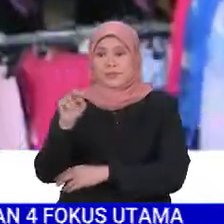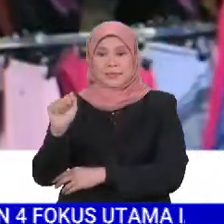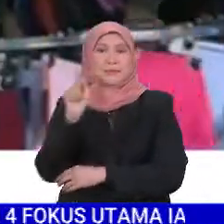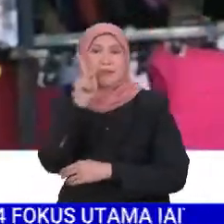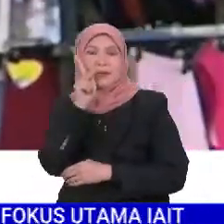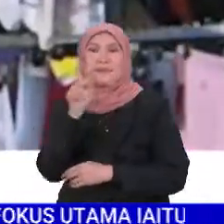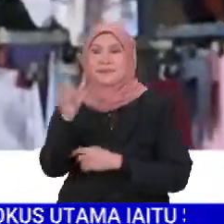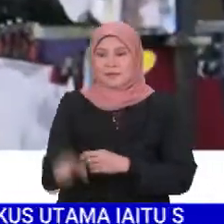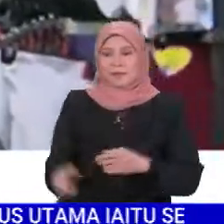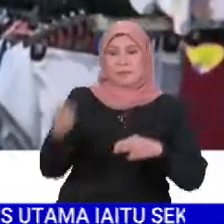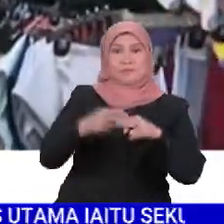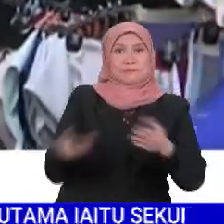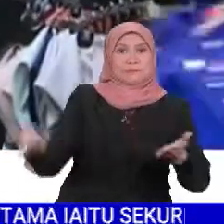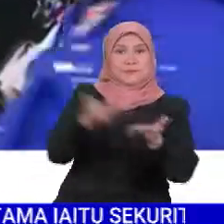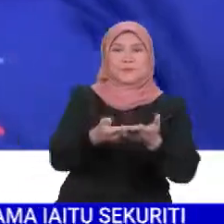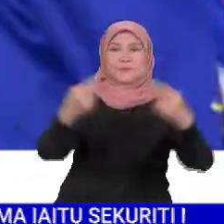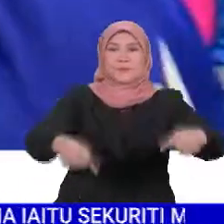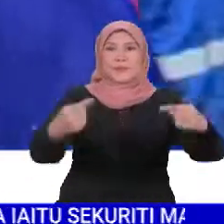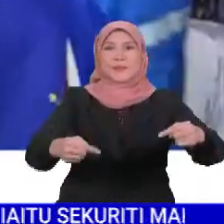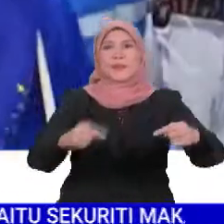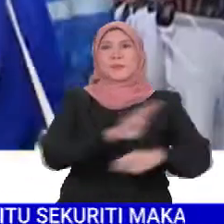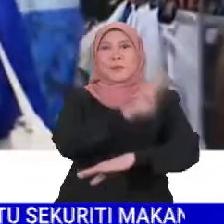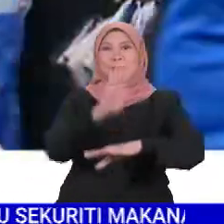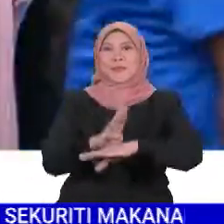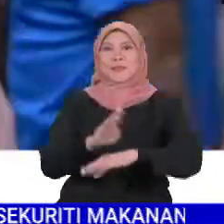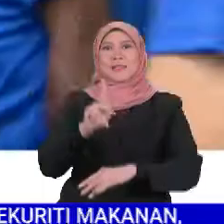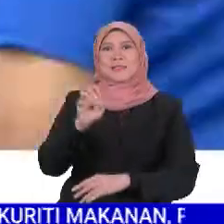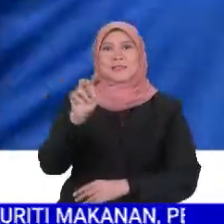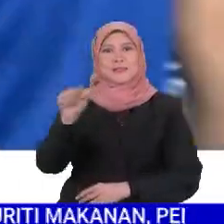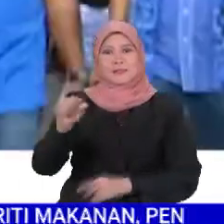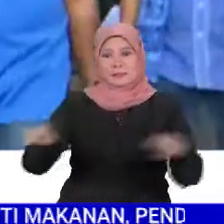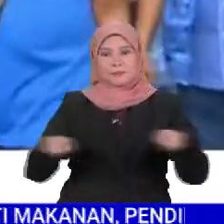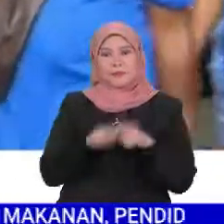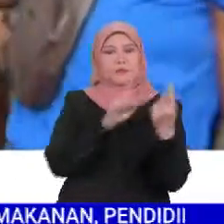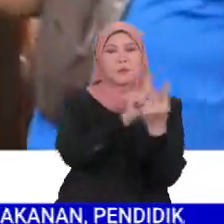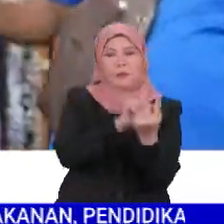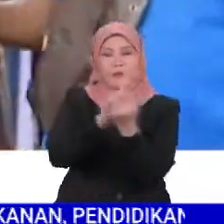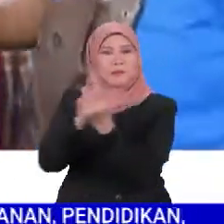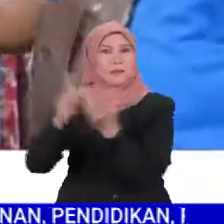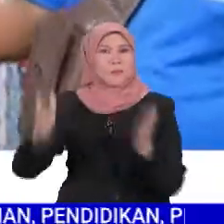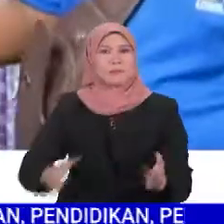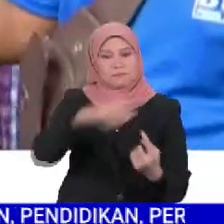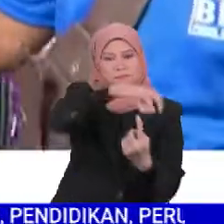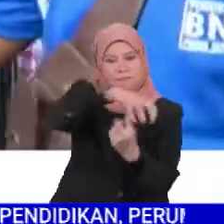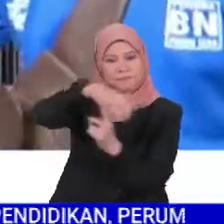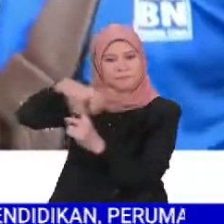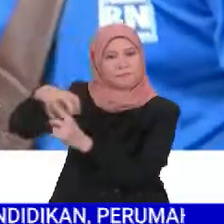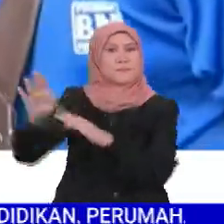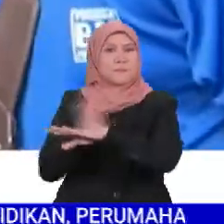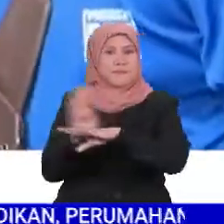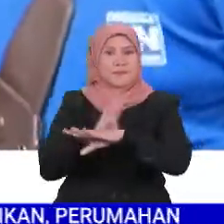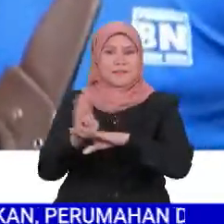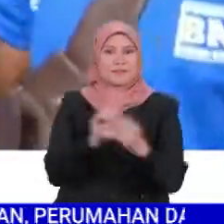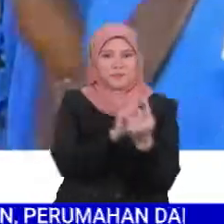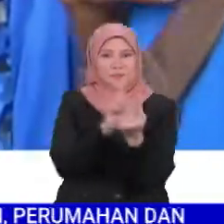yang bertanding bagi menjadikan NAD Bukit Pinang lokasi bertemu peniaga dan orang ramai khususnya para pengundi di